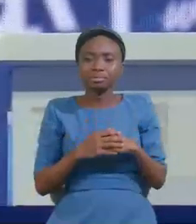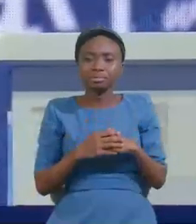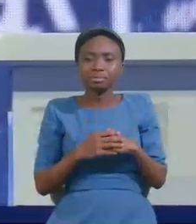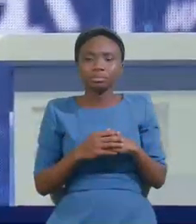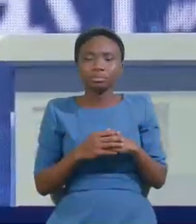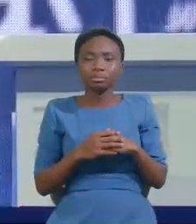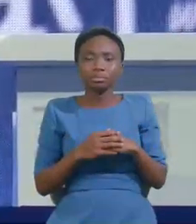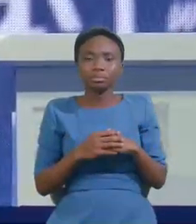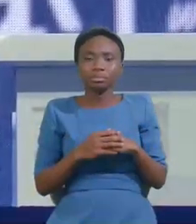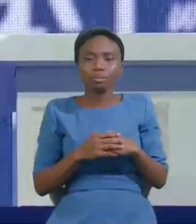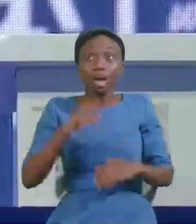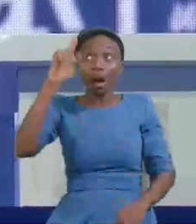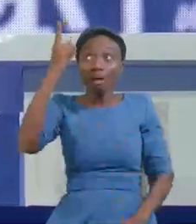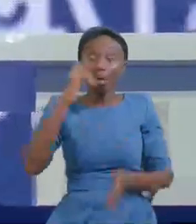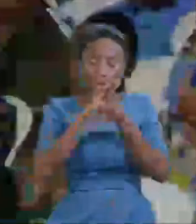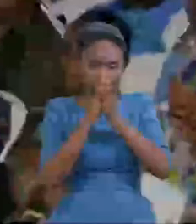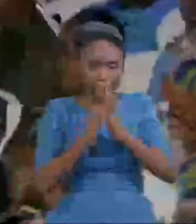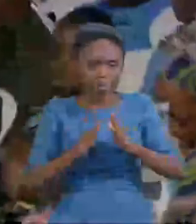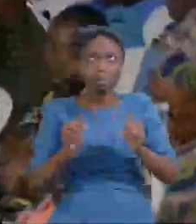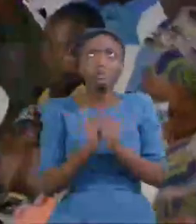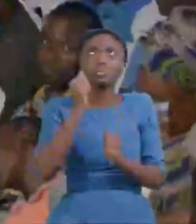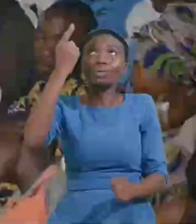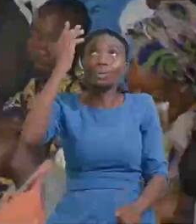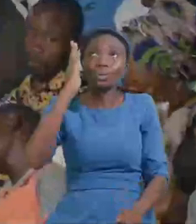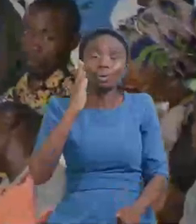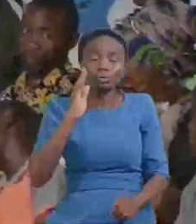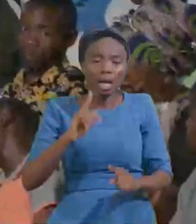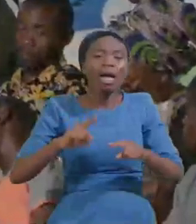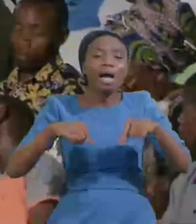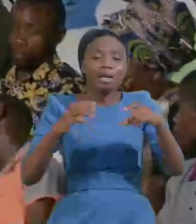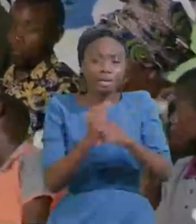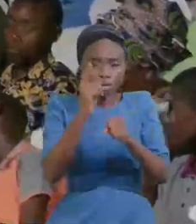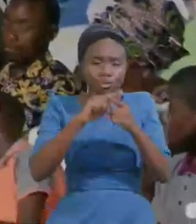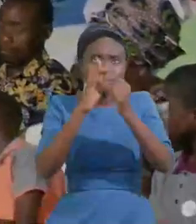Les malheurs par la sagesse humaine ne vous amènera pas au ciel.